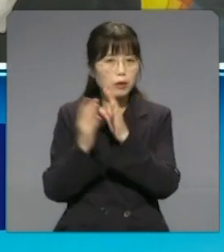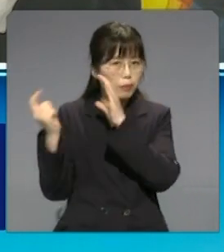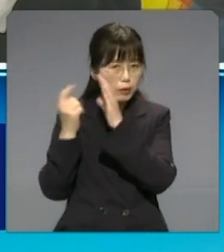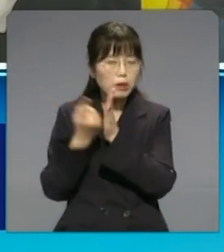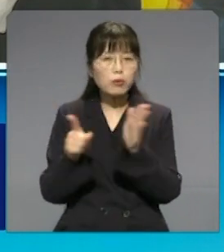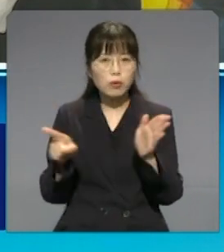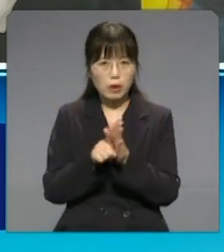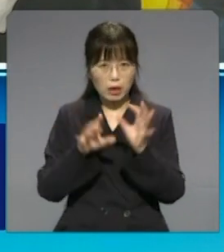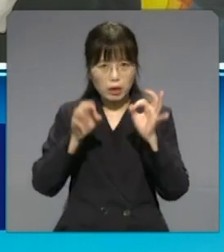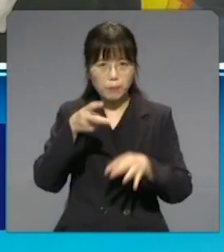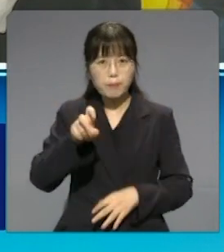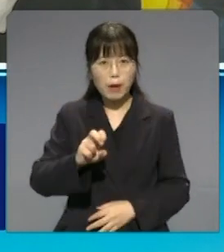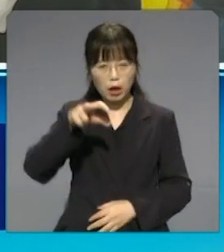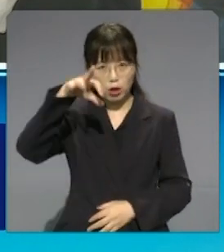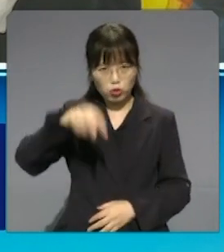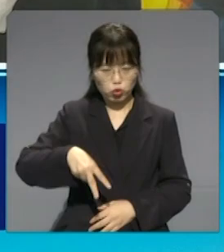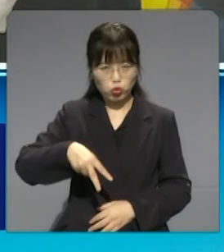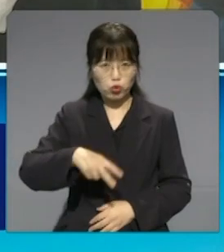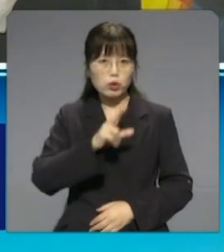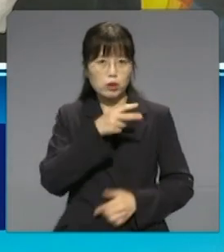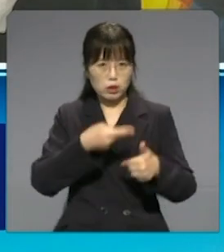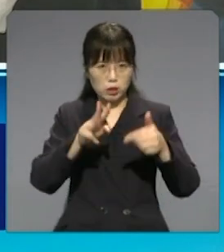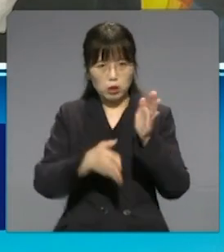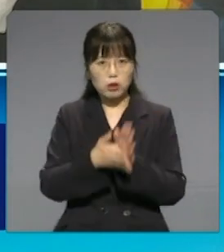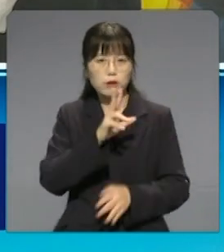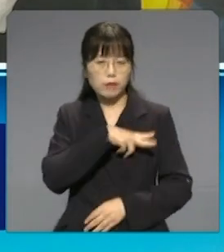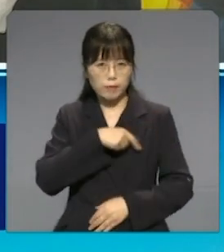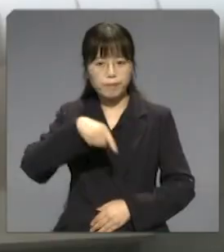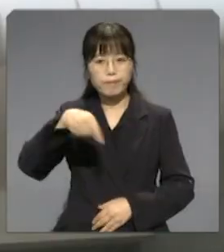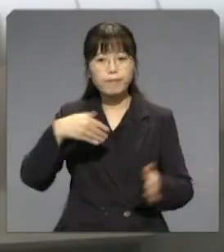위해 김명주 인천시의원이 현장에 다녀왔습니다.